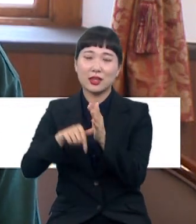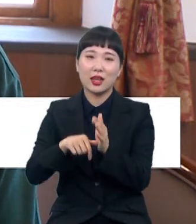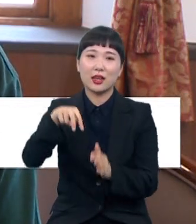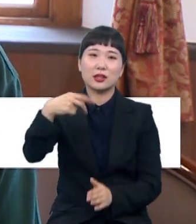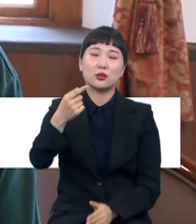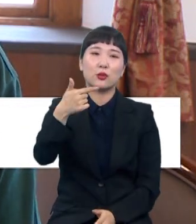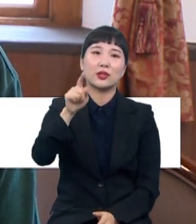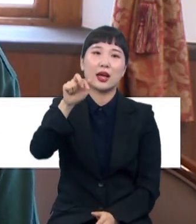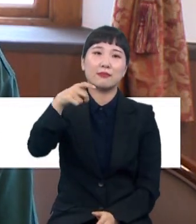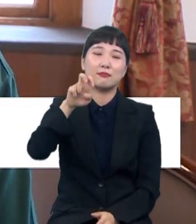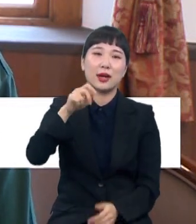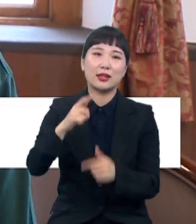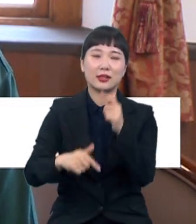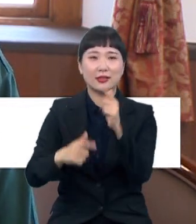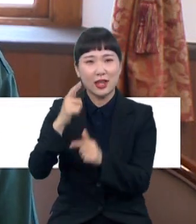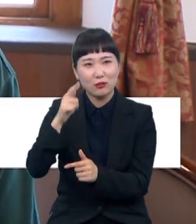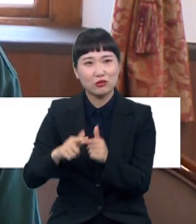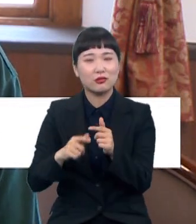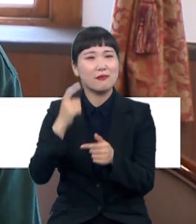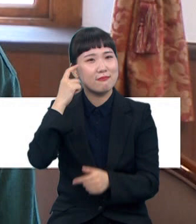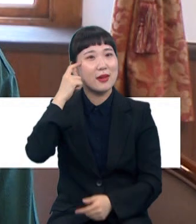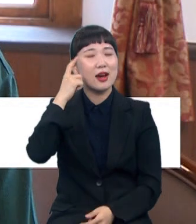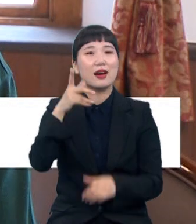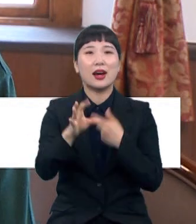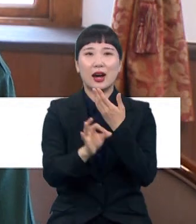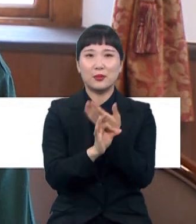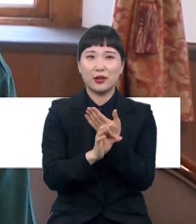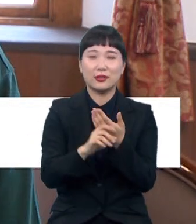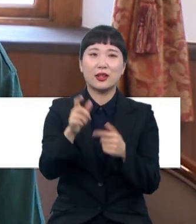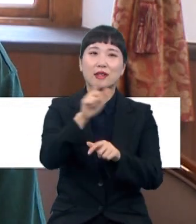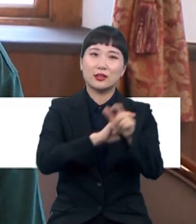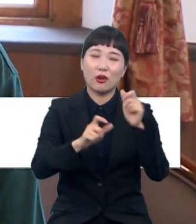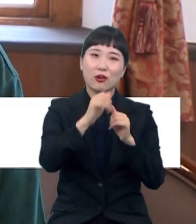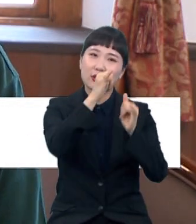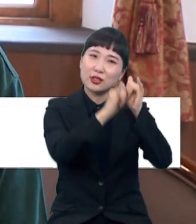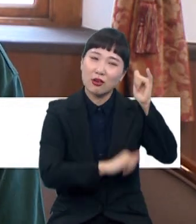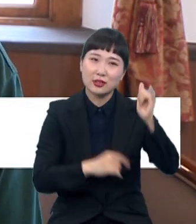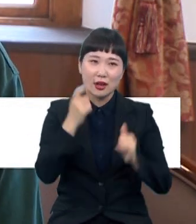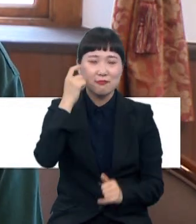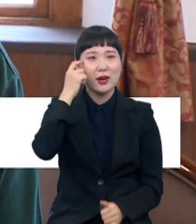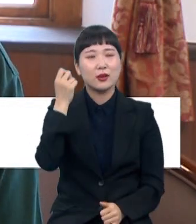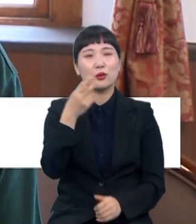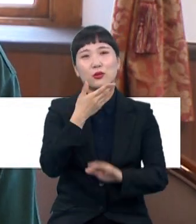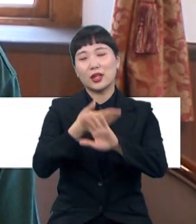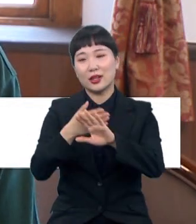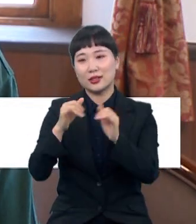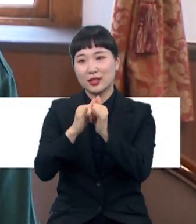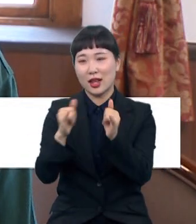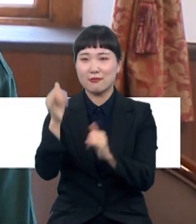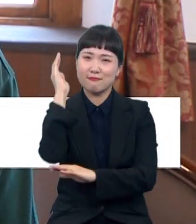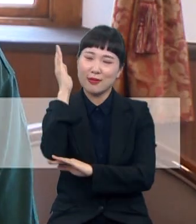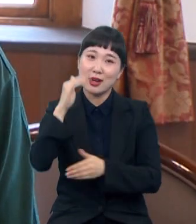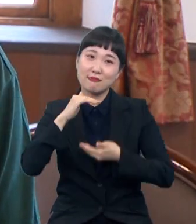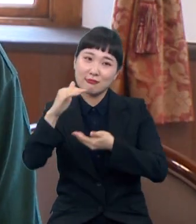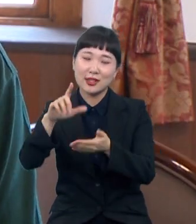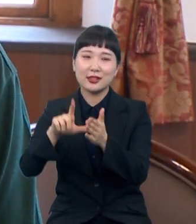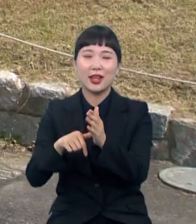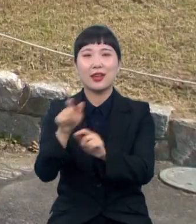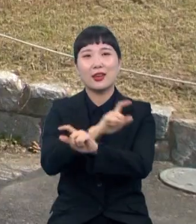그런 이미지를 먼저 떠올려 주시면 훨씬 더 역사를 기억하시고 또 다른 분들한테 이야기할 때 더 생동감 있지